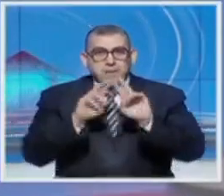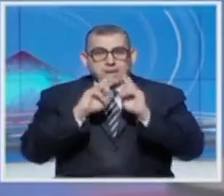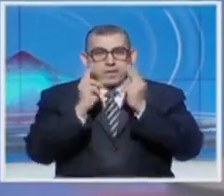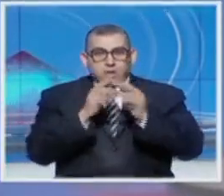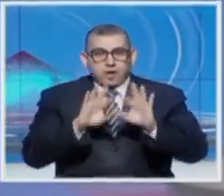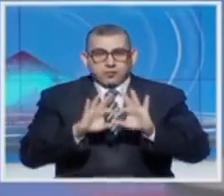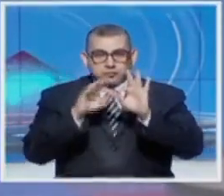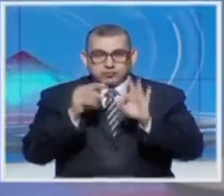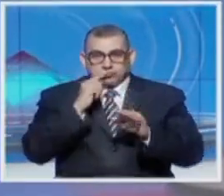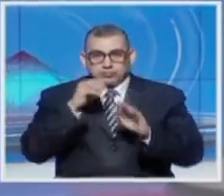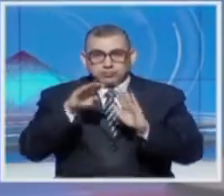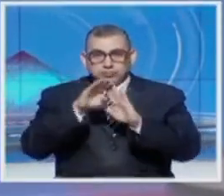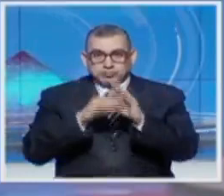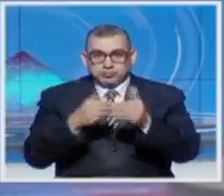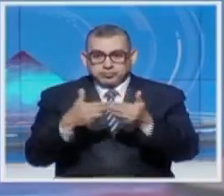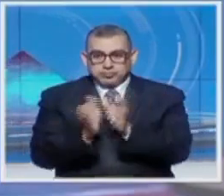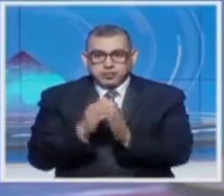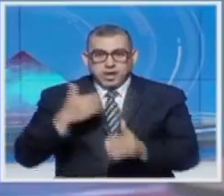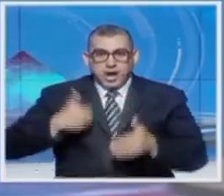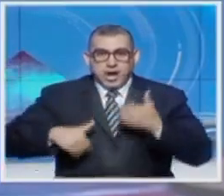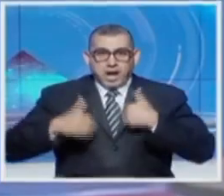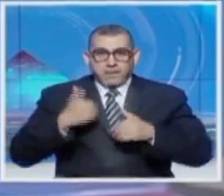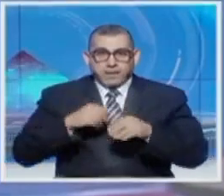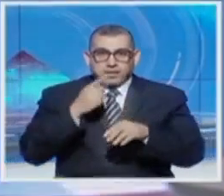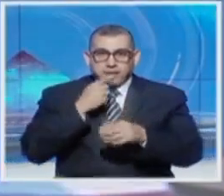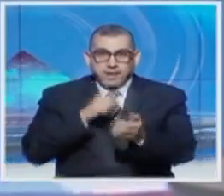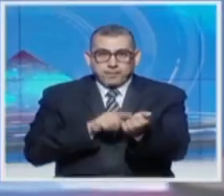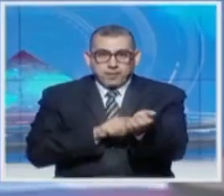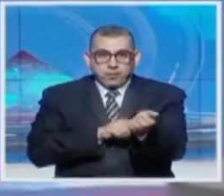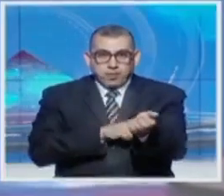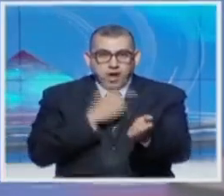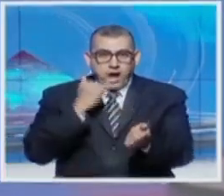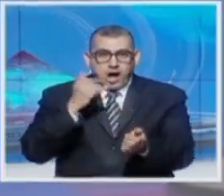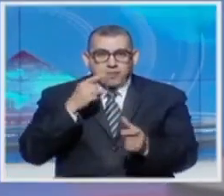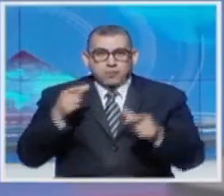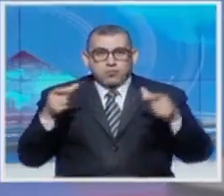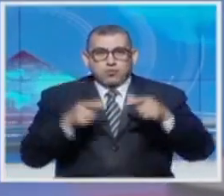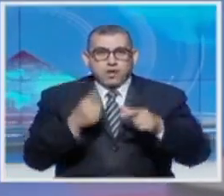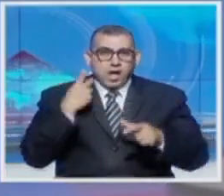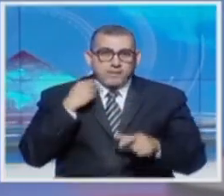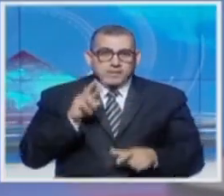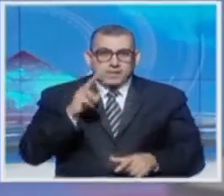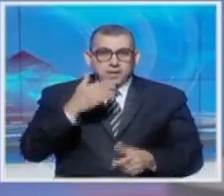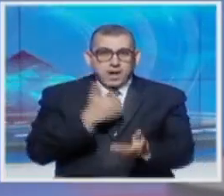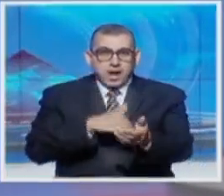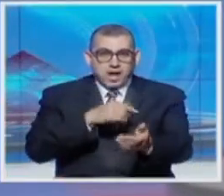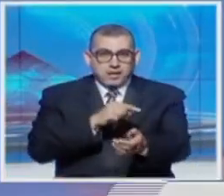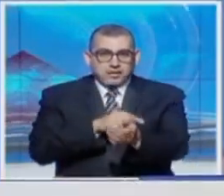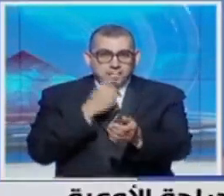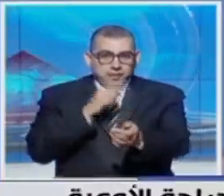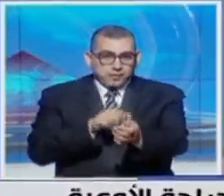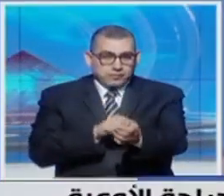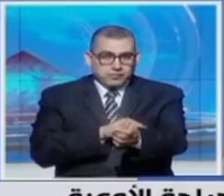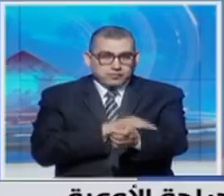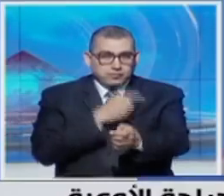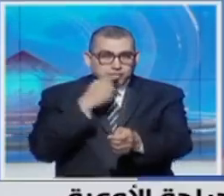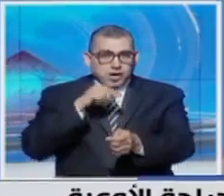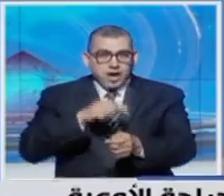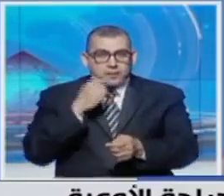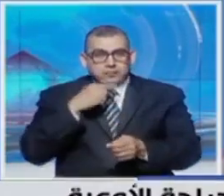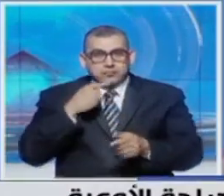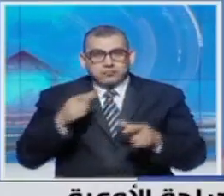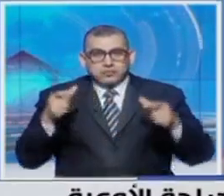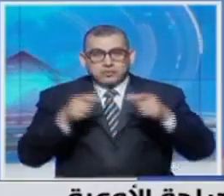العربية، نظمت رابطة جراحي الأوعية الدموية العرب المؤتمر 7 لجراحة الأوعية الدموية، والذي